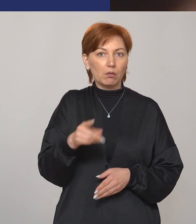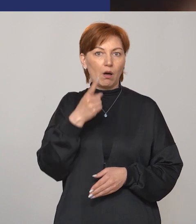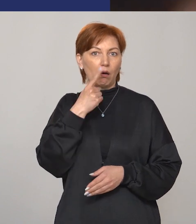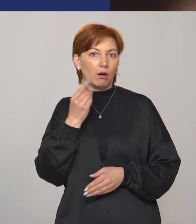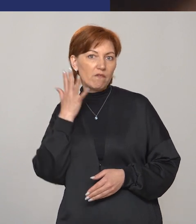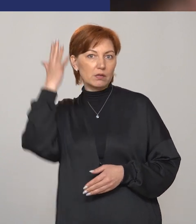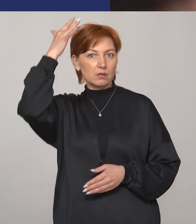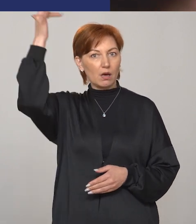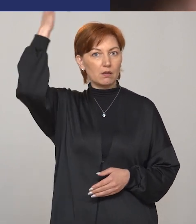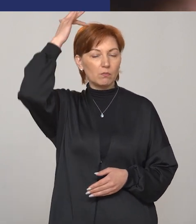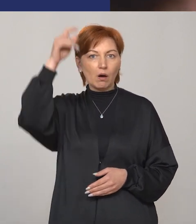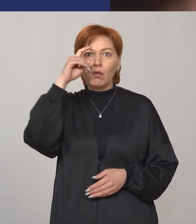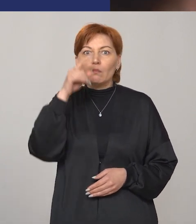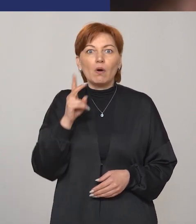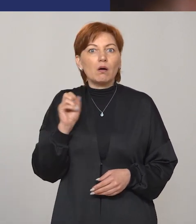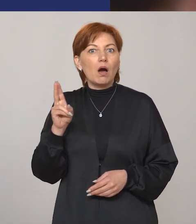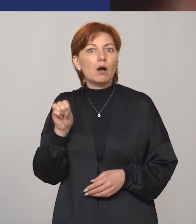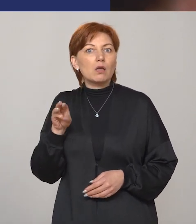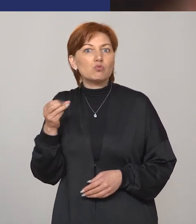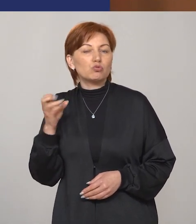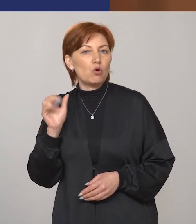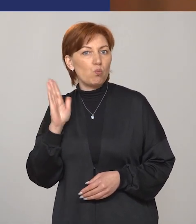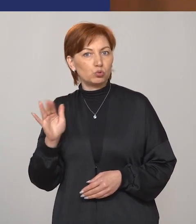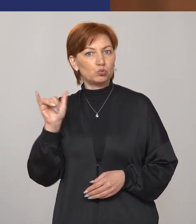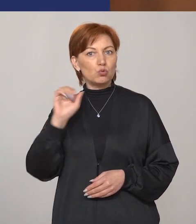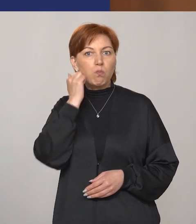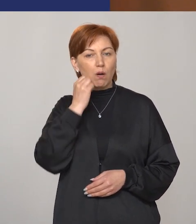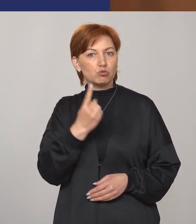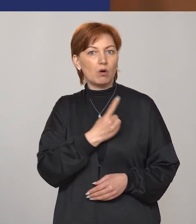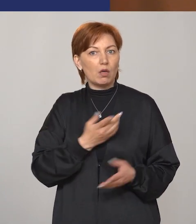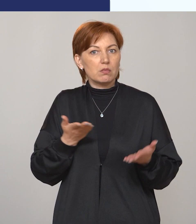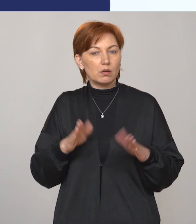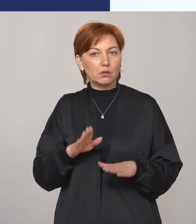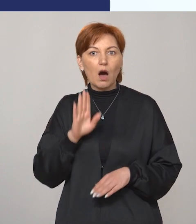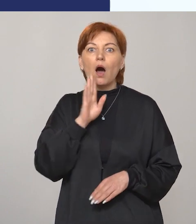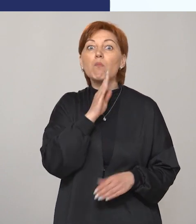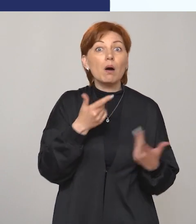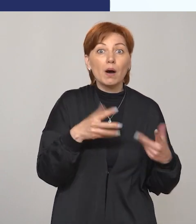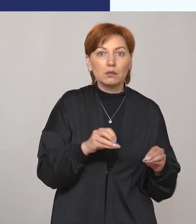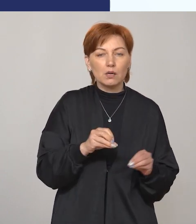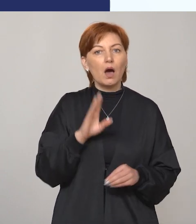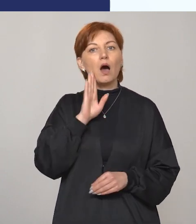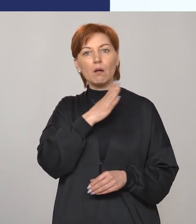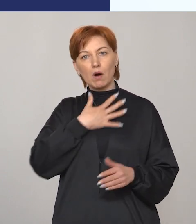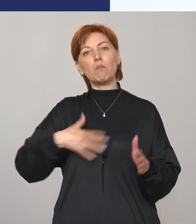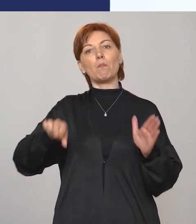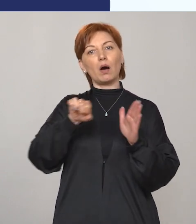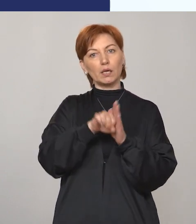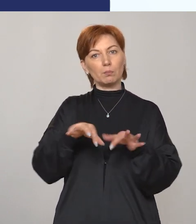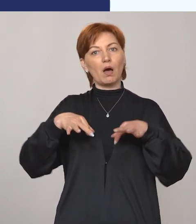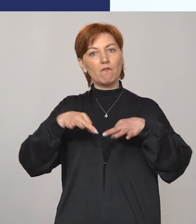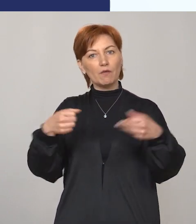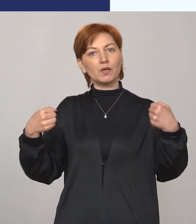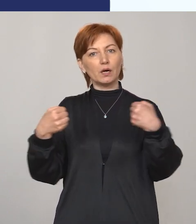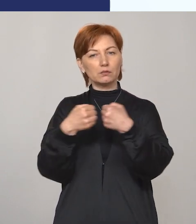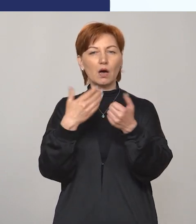как Катюша-то будет. У нее же бабушка одна осталась. А мама где? Мама погибла в автокатастрофе 3 года